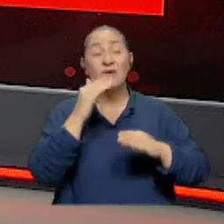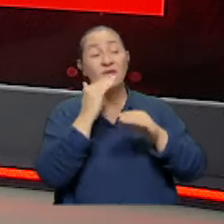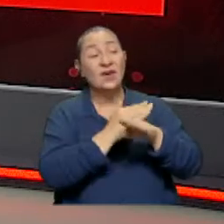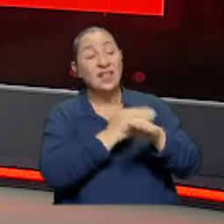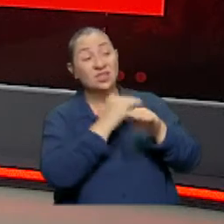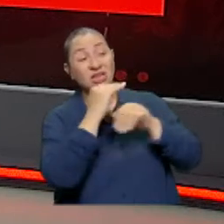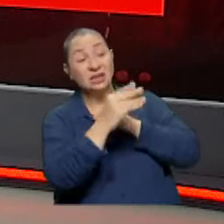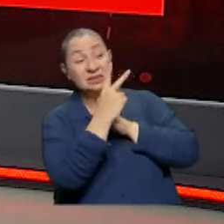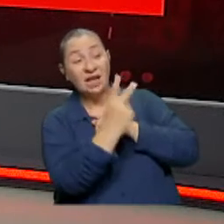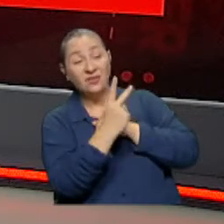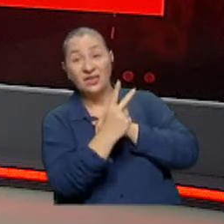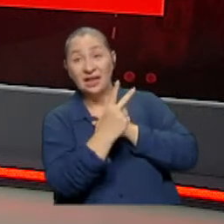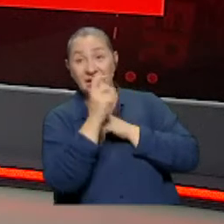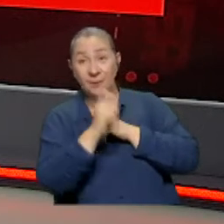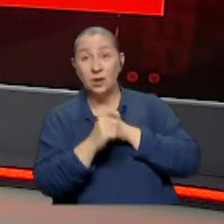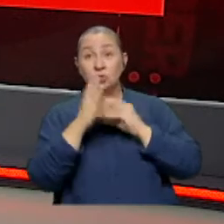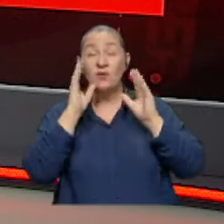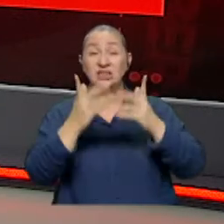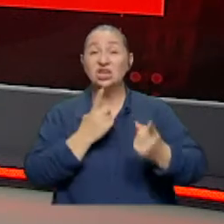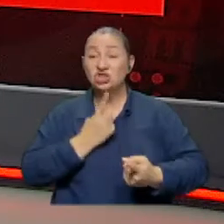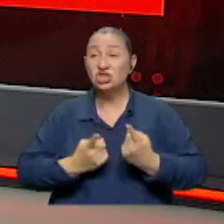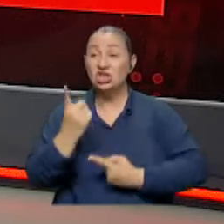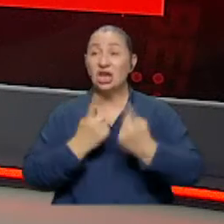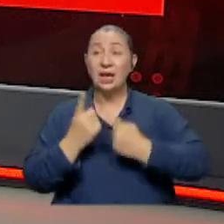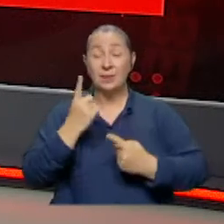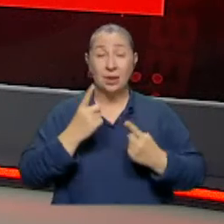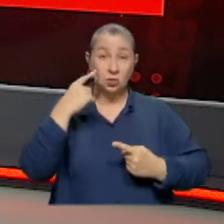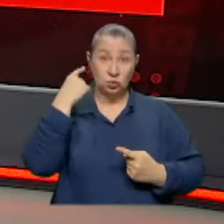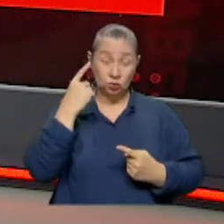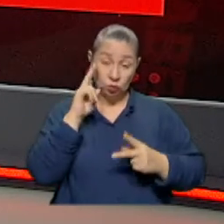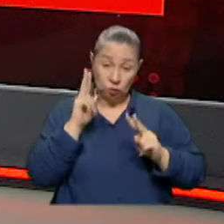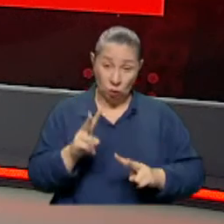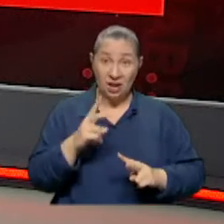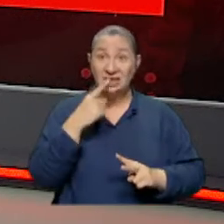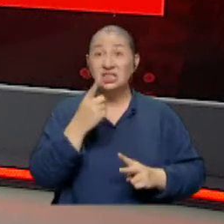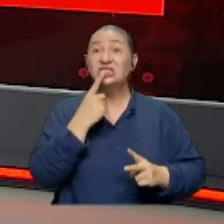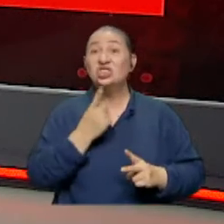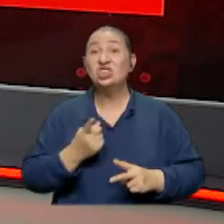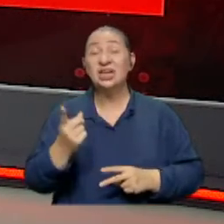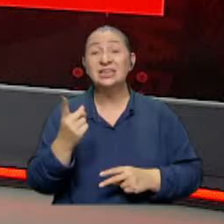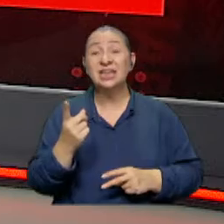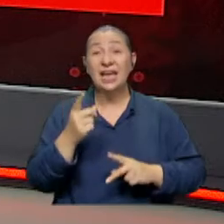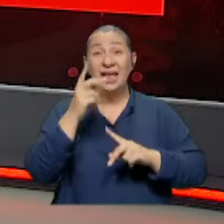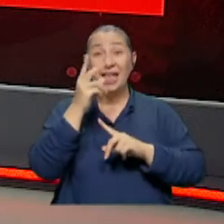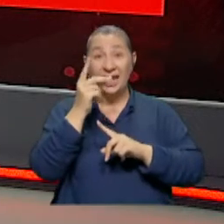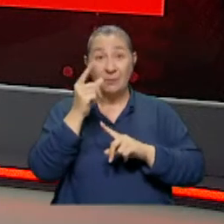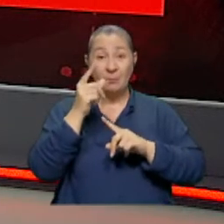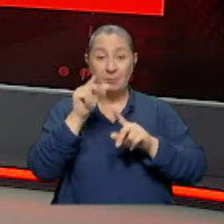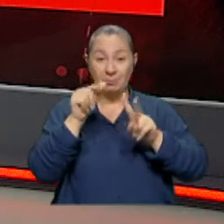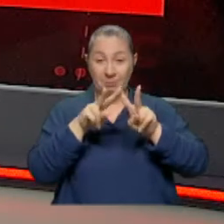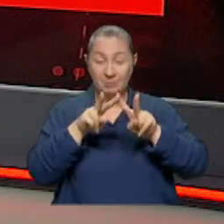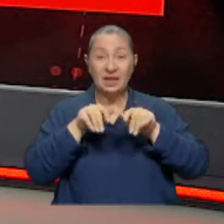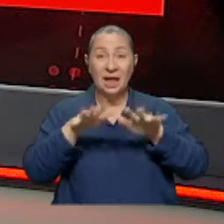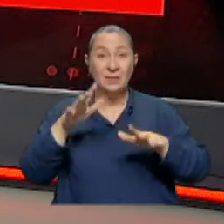vatandaşlarımız tarafından yapılan yoğun şikayet ve yakınmalar göz önüne alınarak dediği şikayetçi İlim Yayma